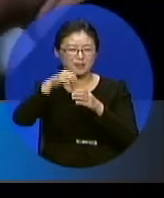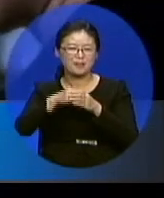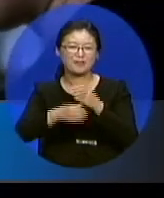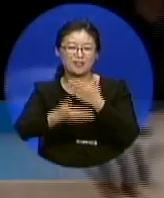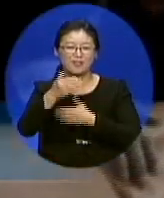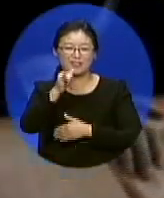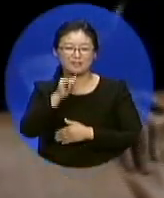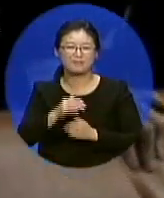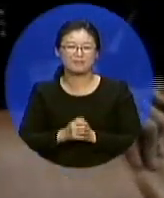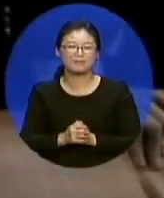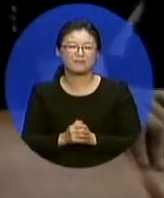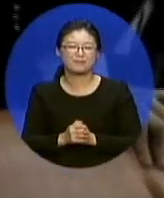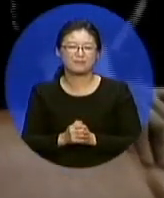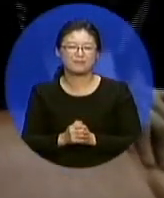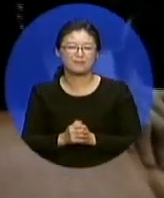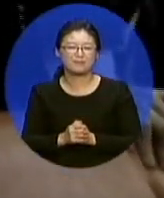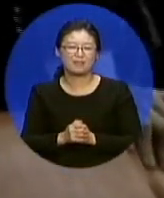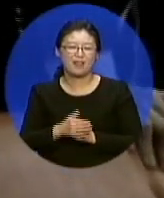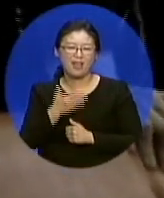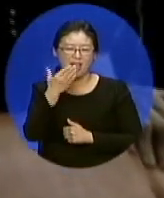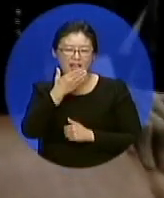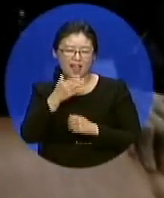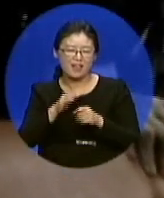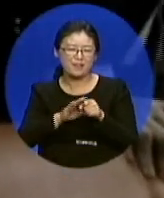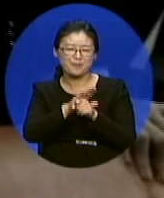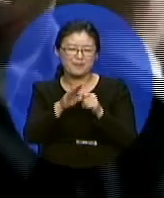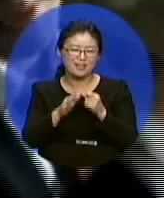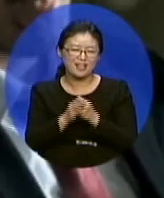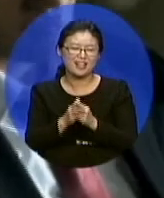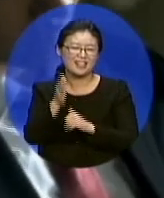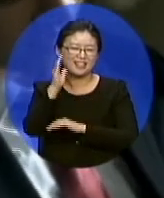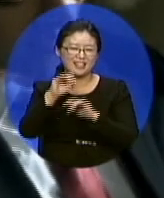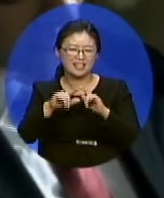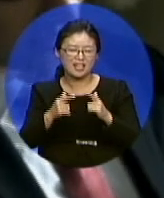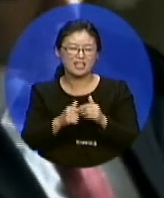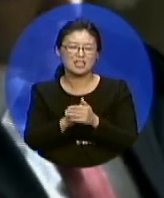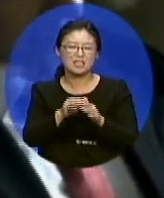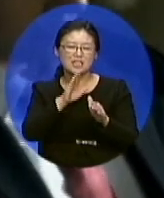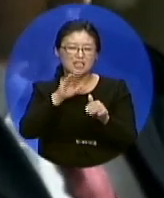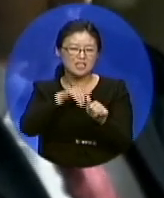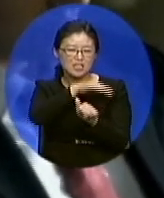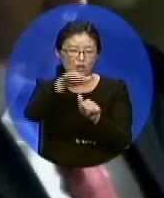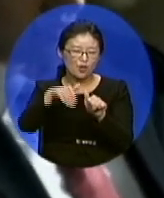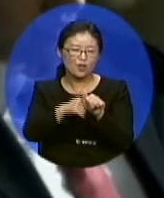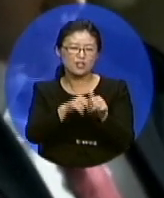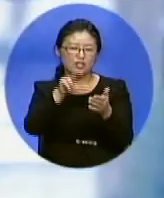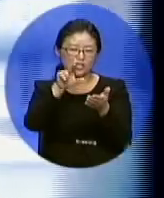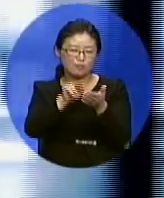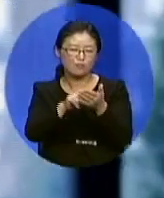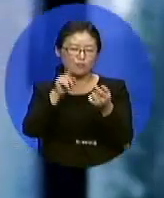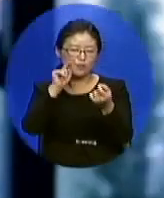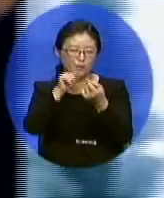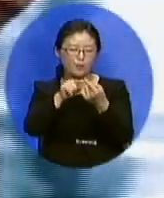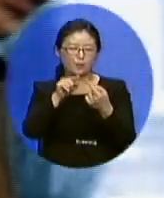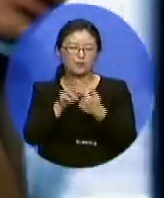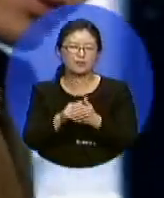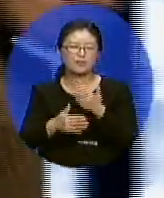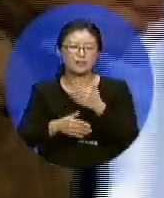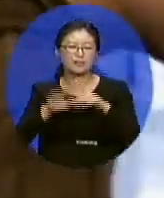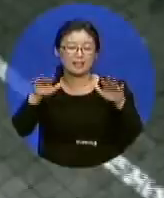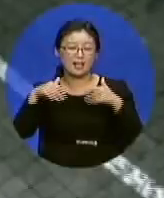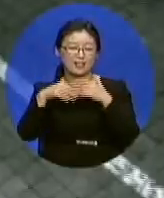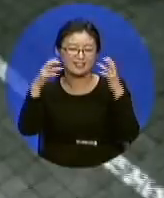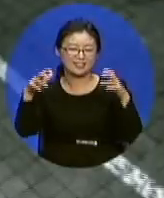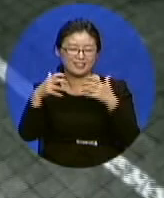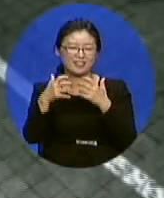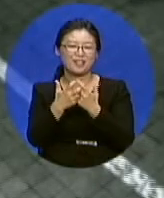것 같아요. 달콤한 멜로드라마를 벗어나 생생한 현실에 주목한 문제작들. 가을 극장가를 풍성하게